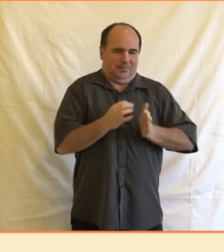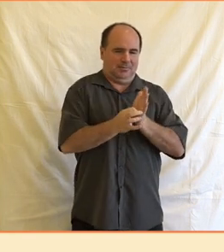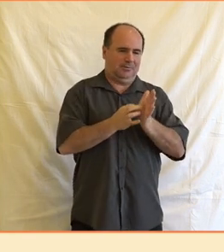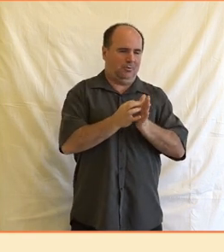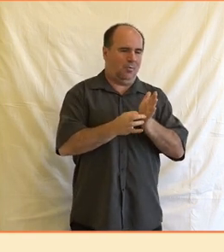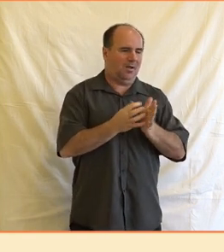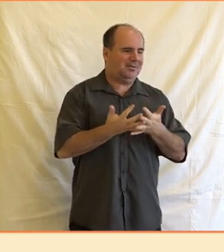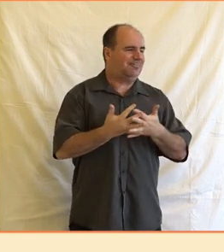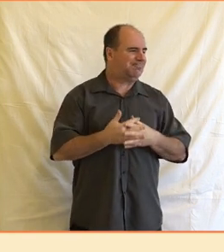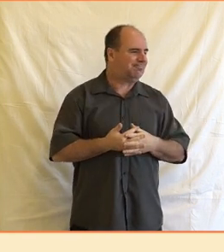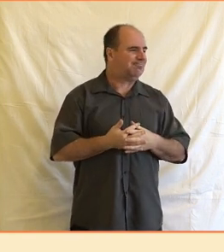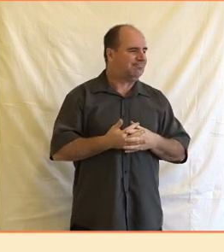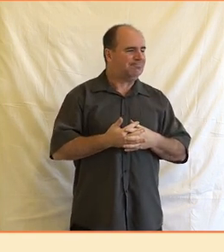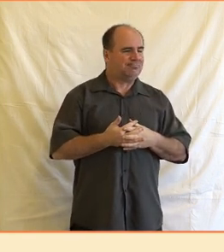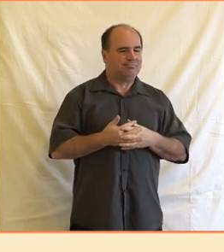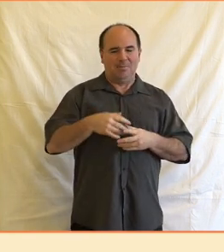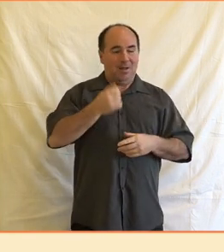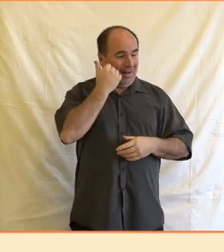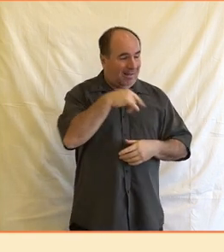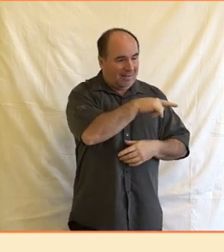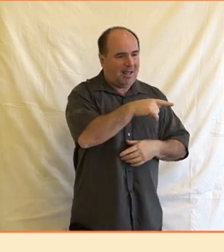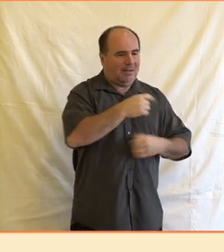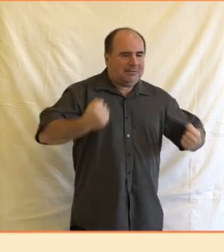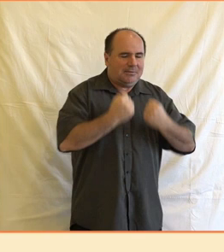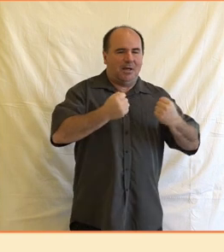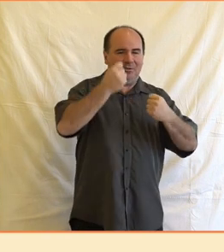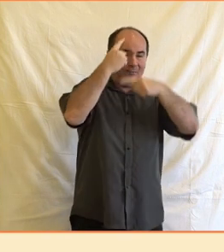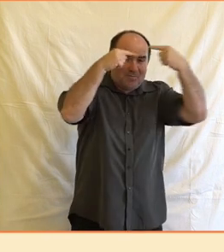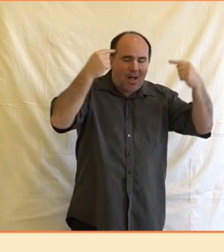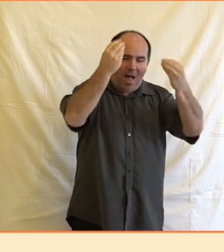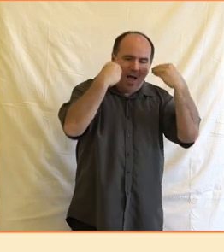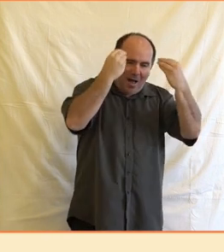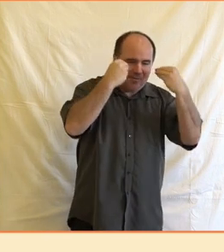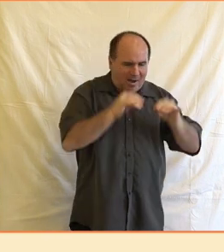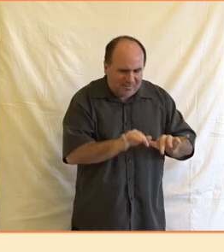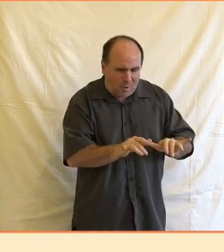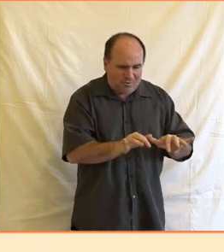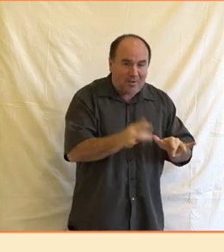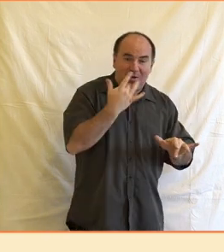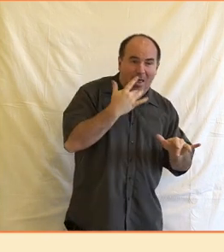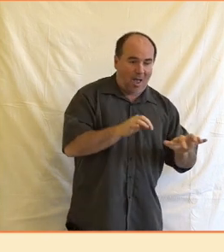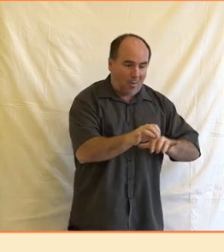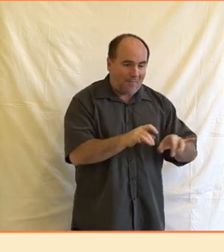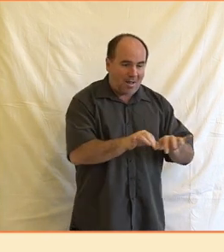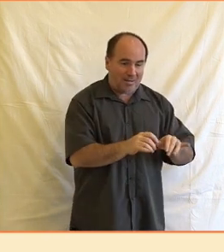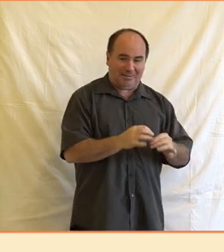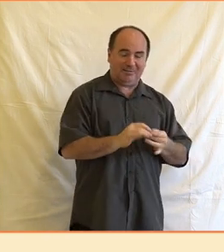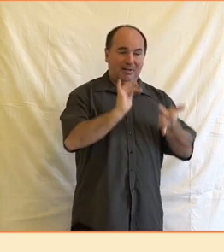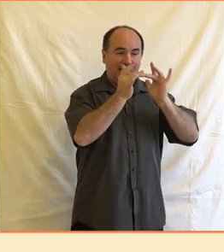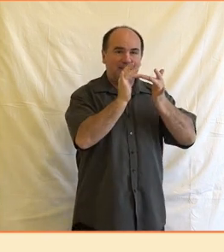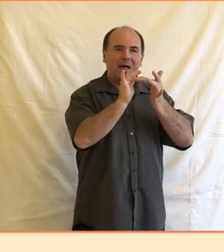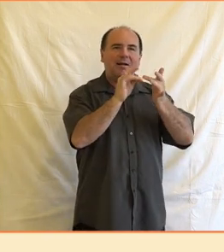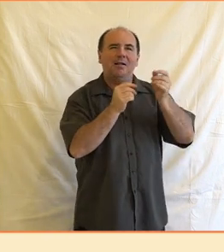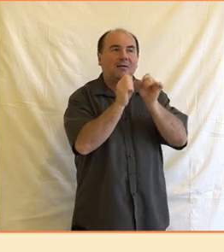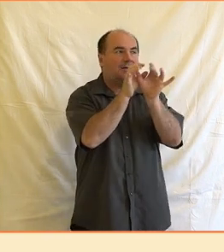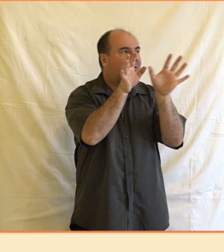že lidé se vzdělávají v digitálních technologiích, stále lépe je umí používat. Nicméně není